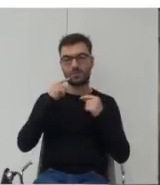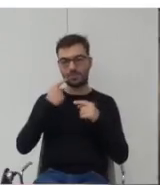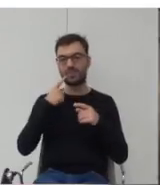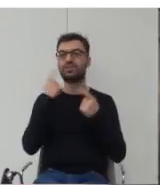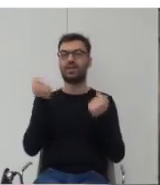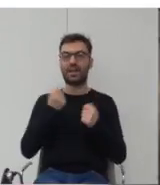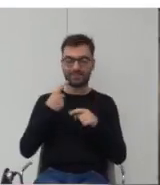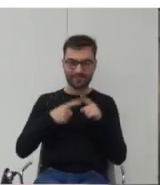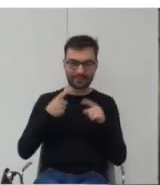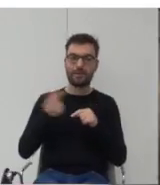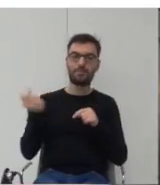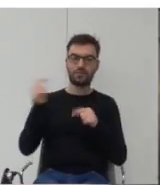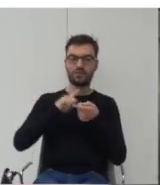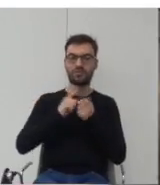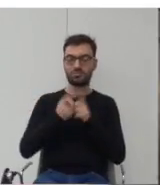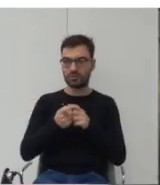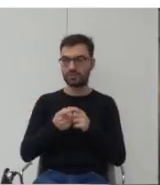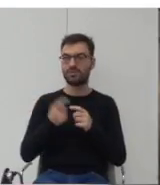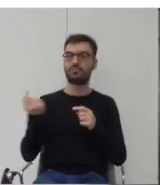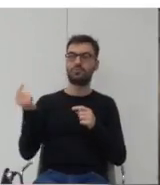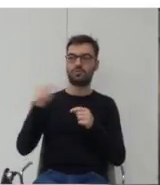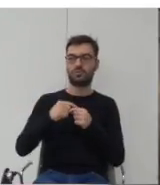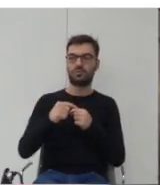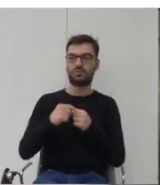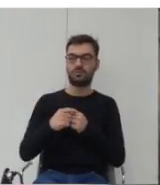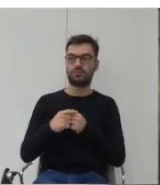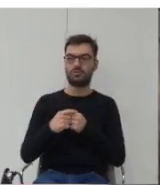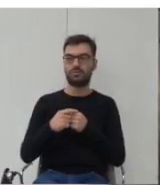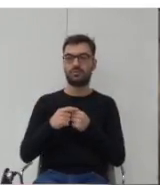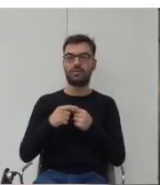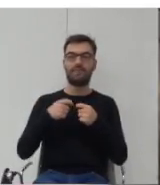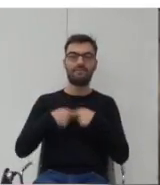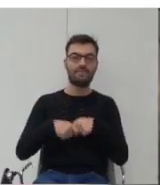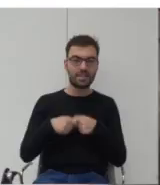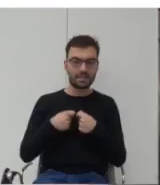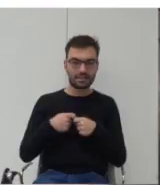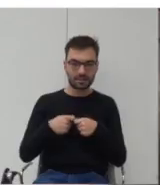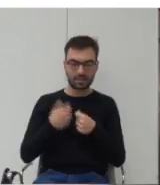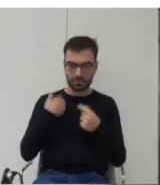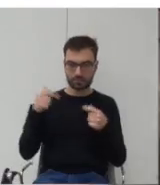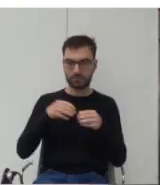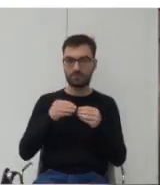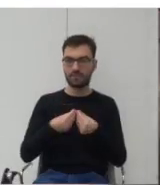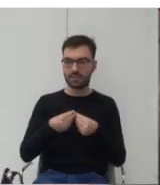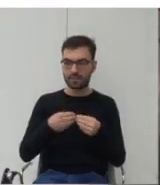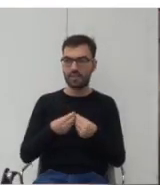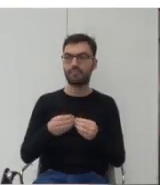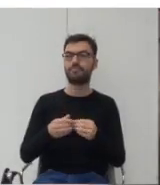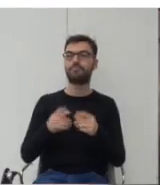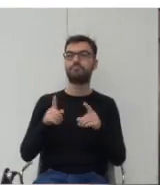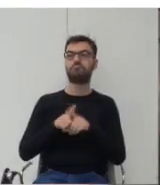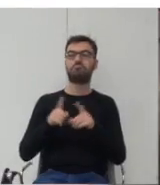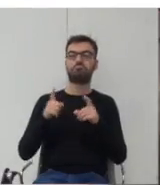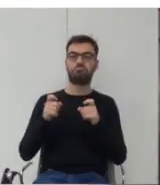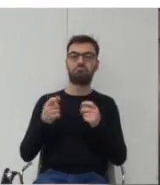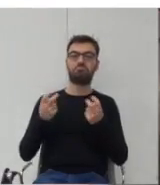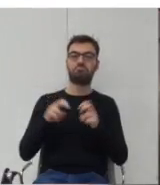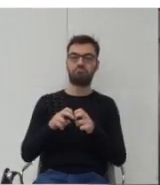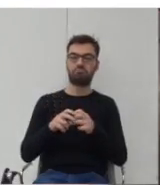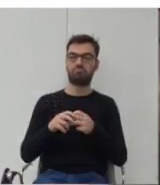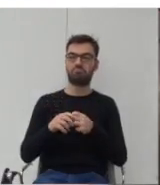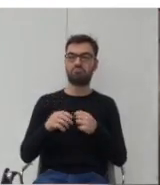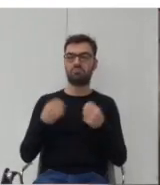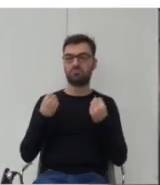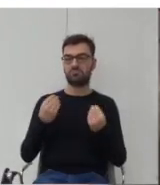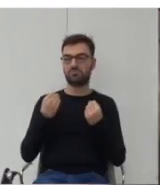uśmiechać, żartować, przychodzić na spotkania, przychodzić na wigilię. Zaczęła też